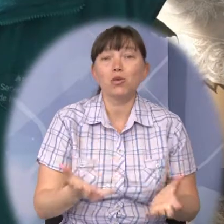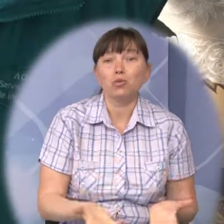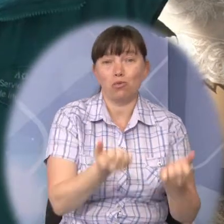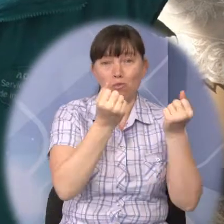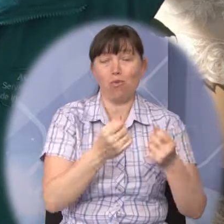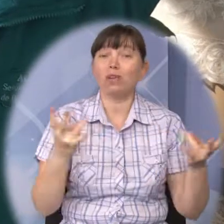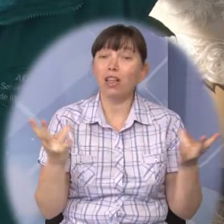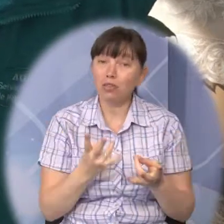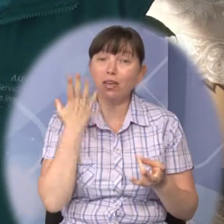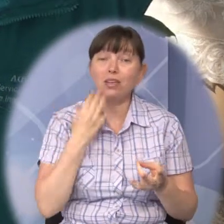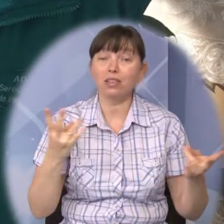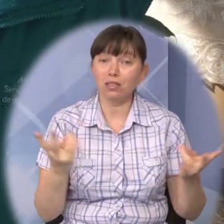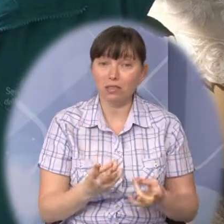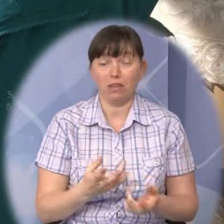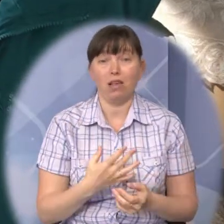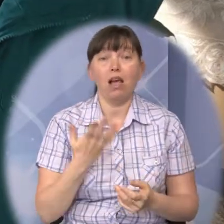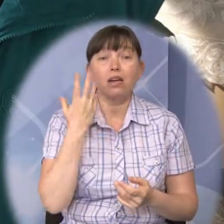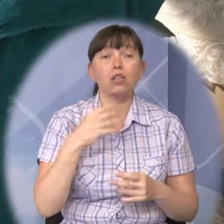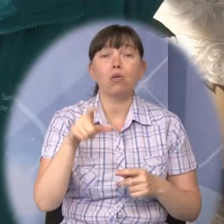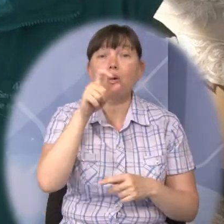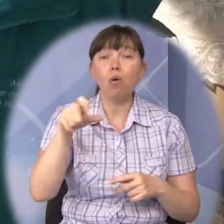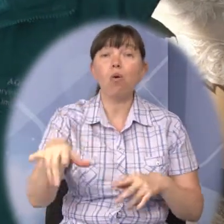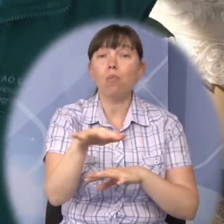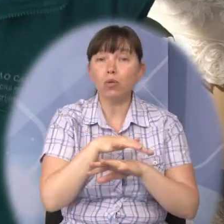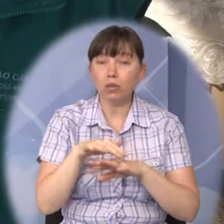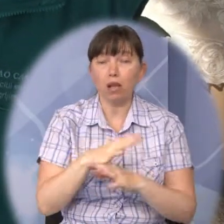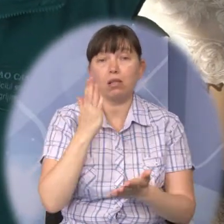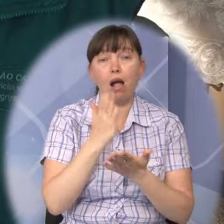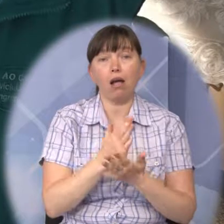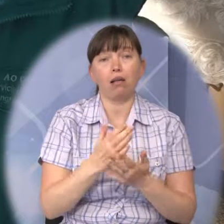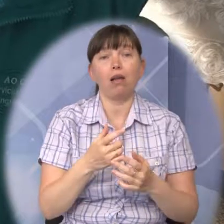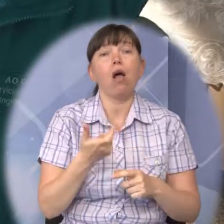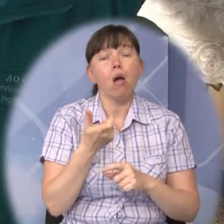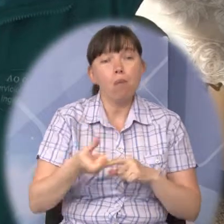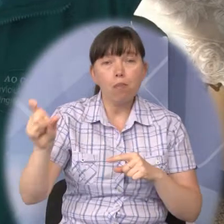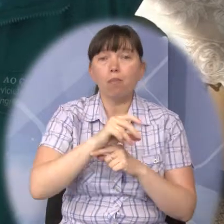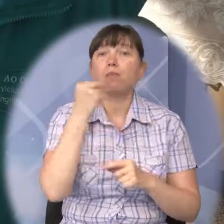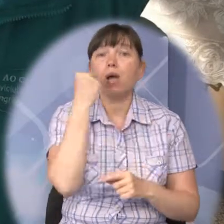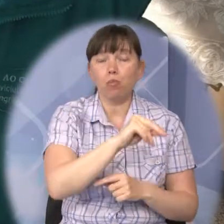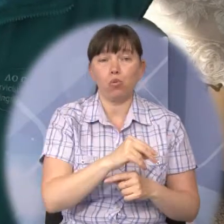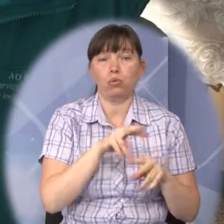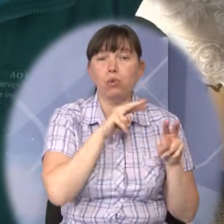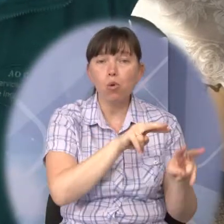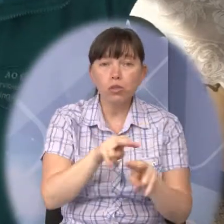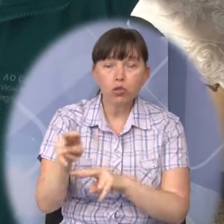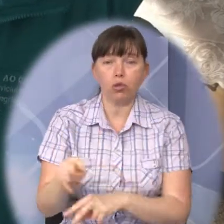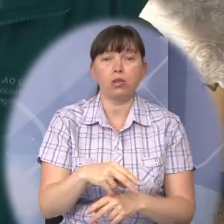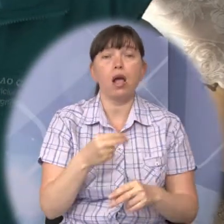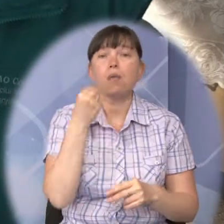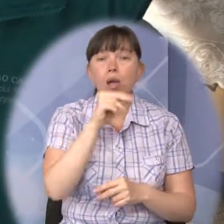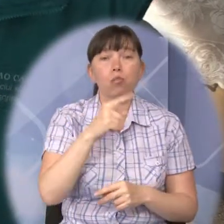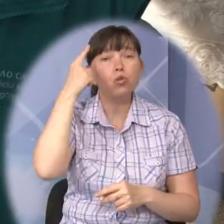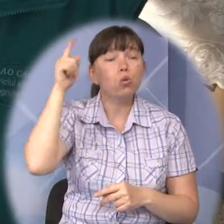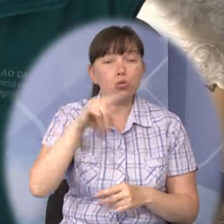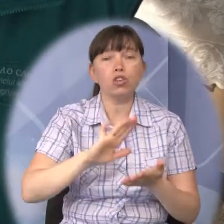la necesitate, că comunitatea are o mai bună monitorizare, da? Sau o mai bună